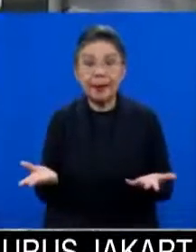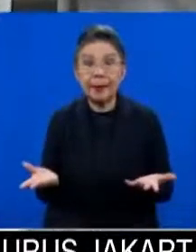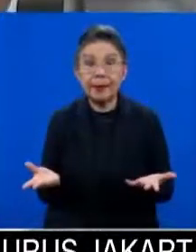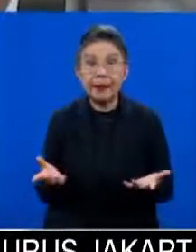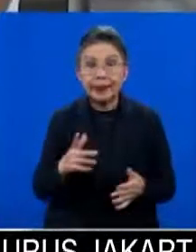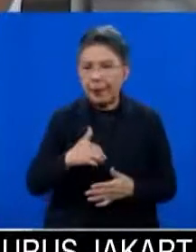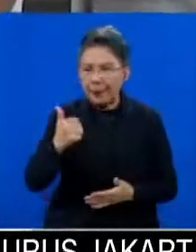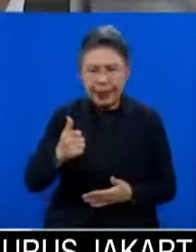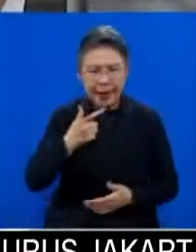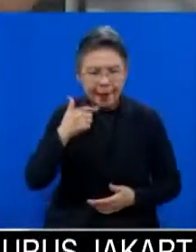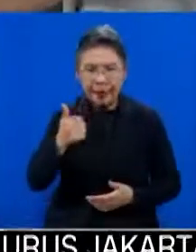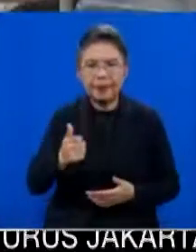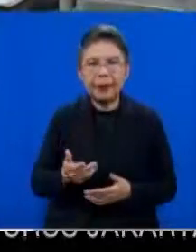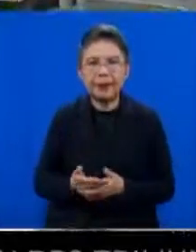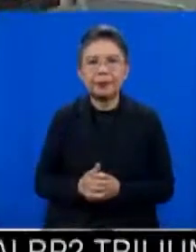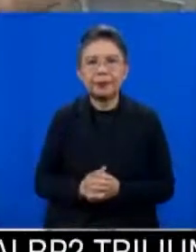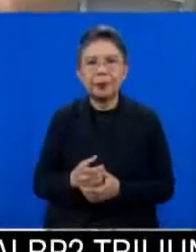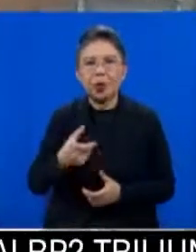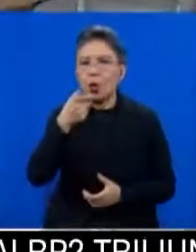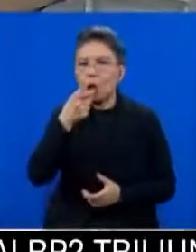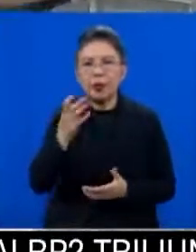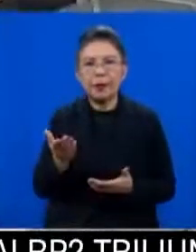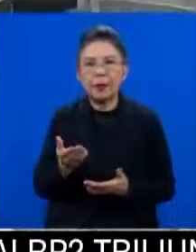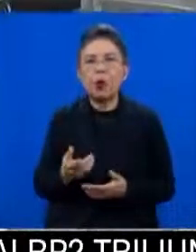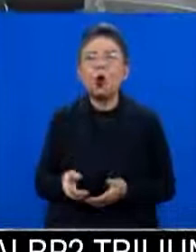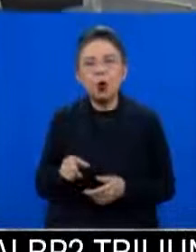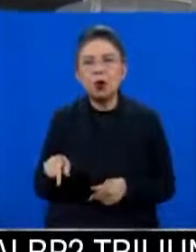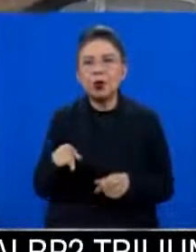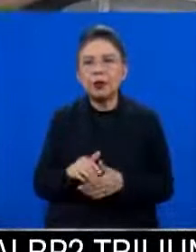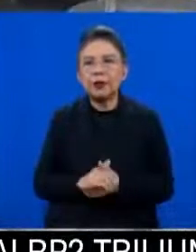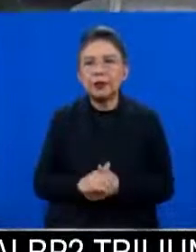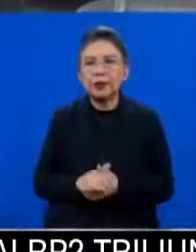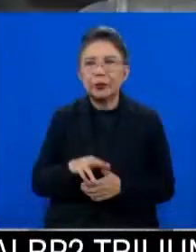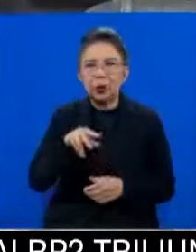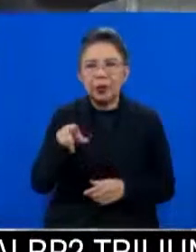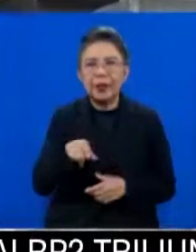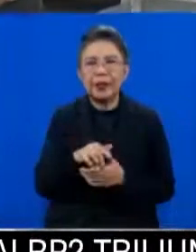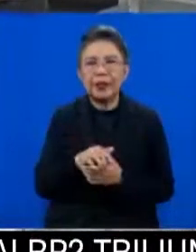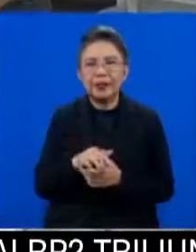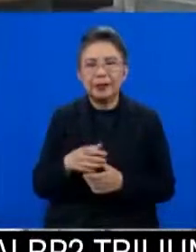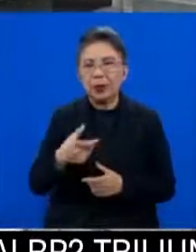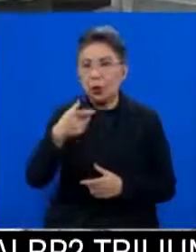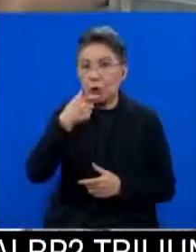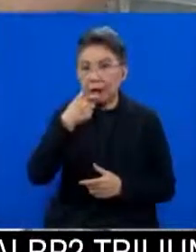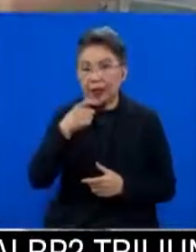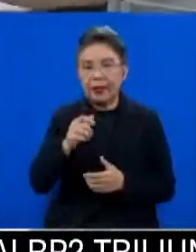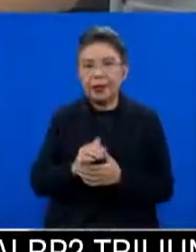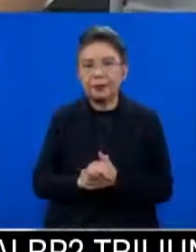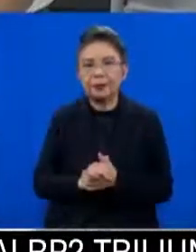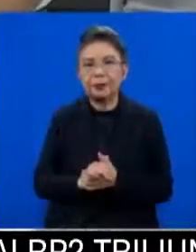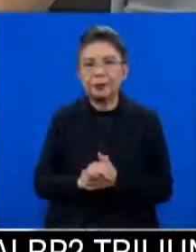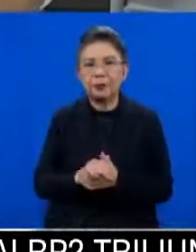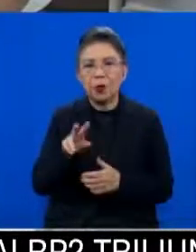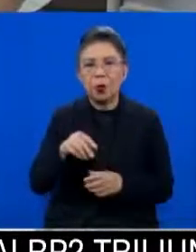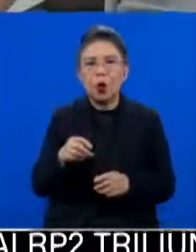yang paling jadul di sini biasanya yang paling orang tahu, oh oke, saya kesini mencari roti jadul ini gitu? Biasanya di sini kebanyakan yang